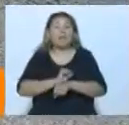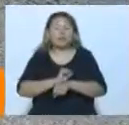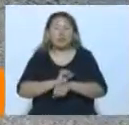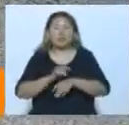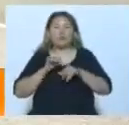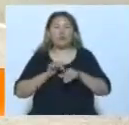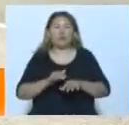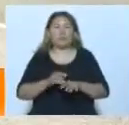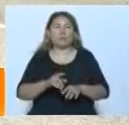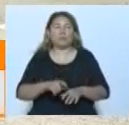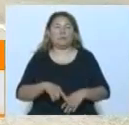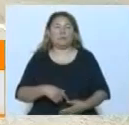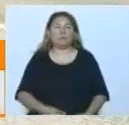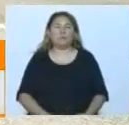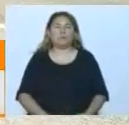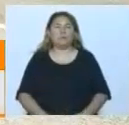движения.